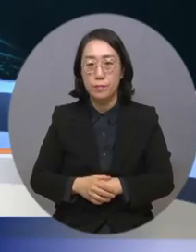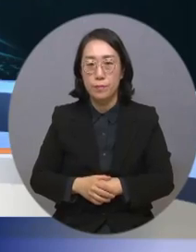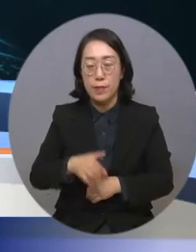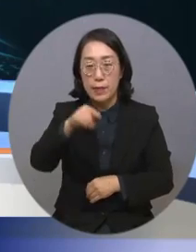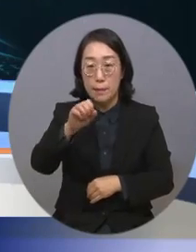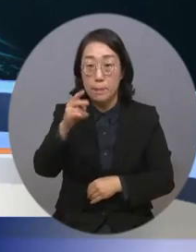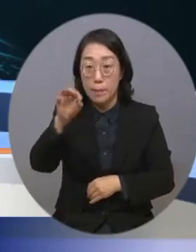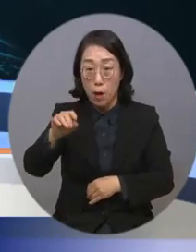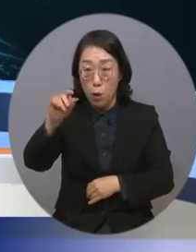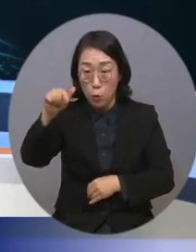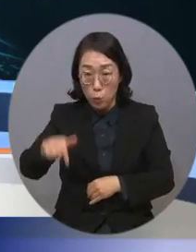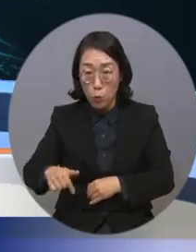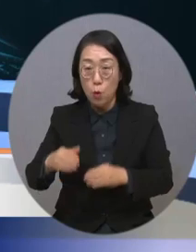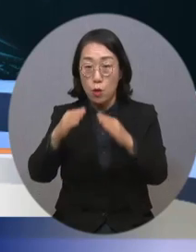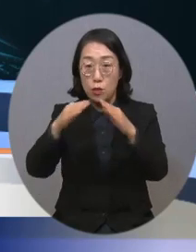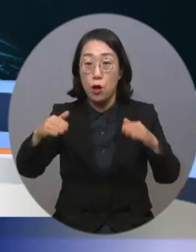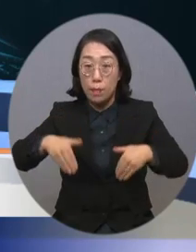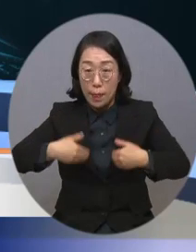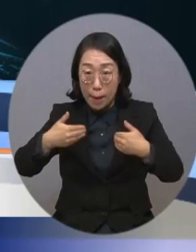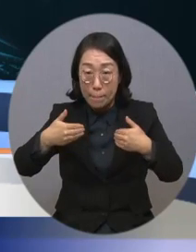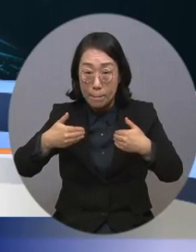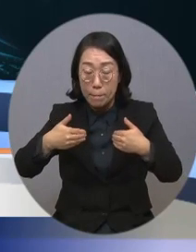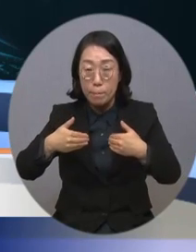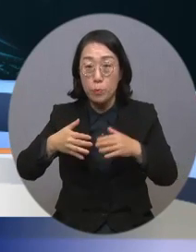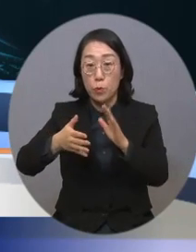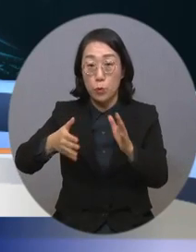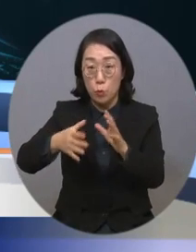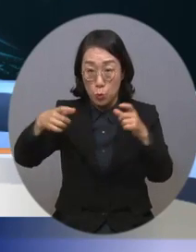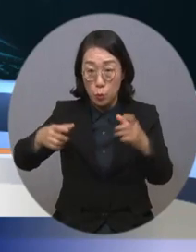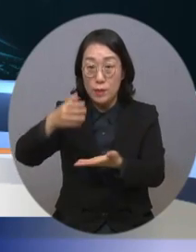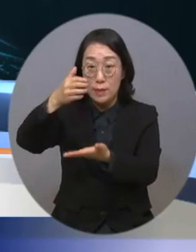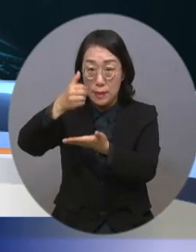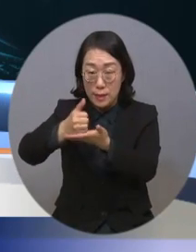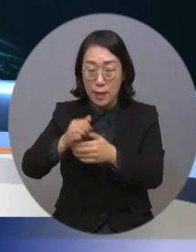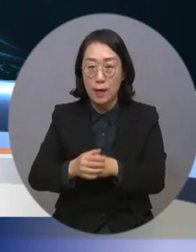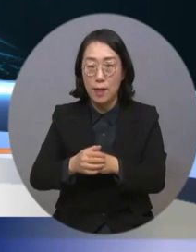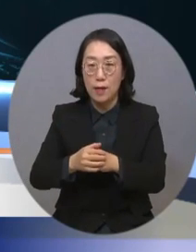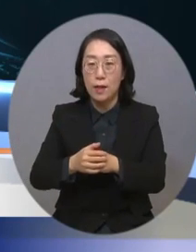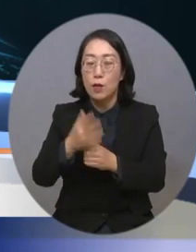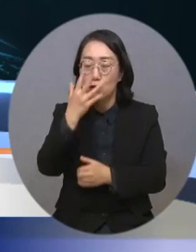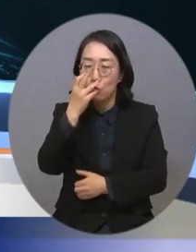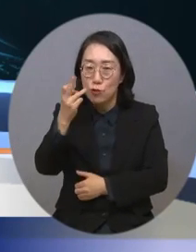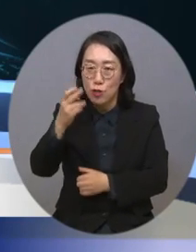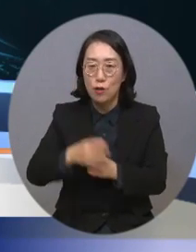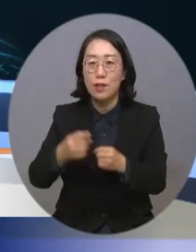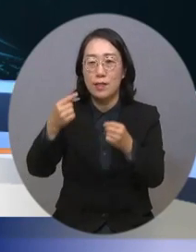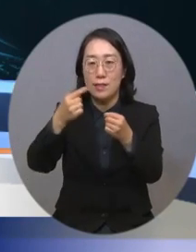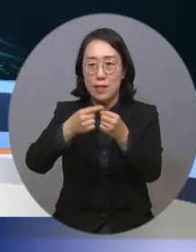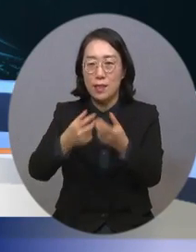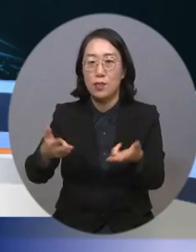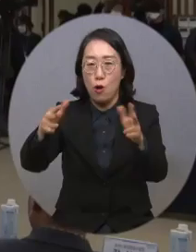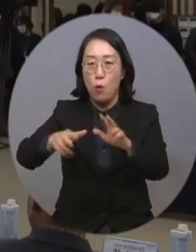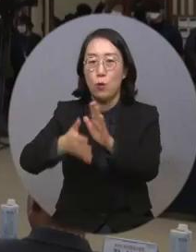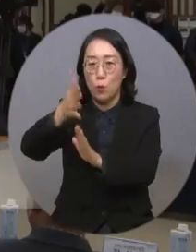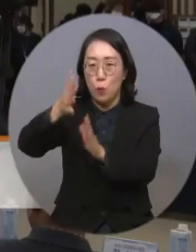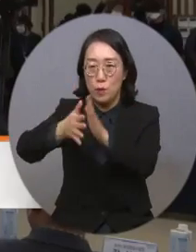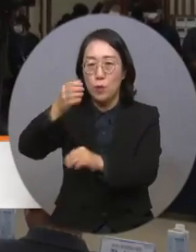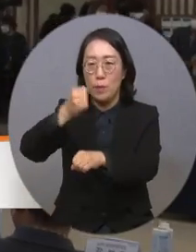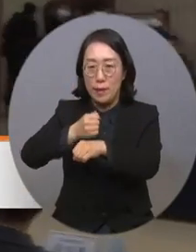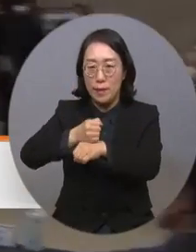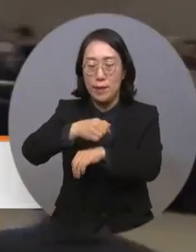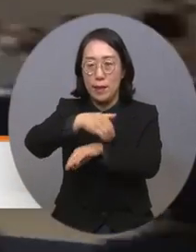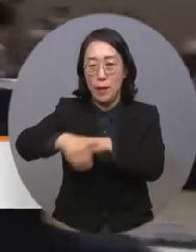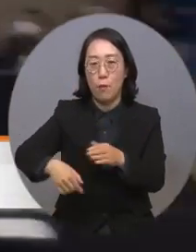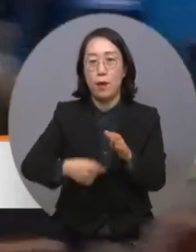김영록 전남도지사가 순천을 대한민국 1호 정원도시로 만들겠다는 포부를 밝혔습니다.